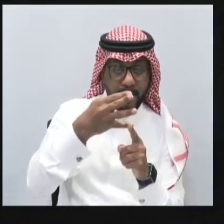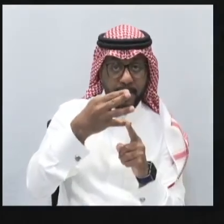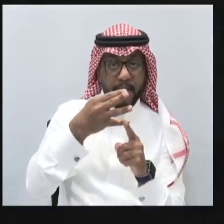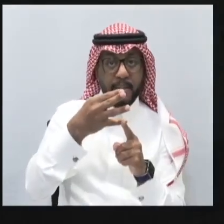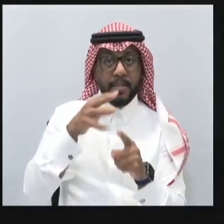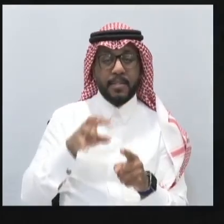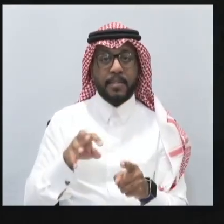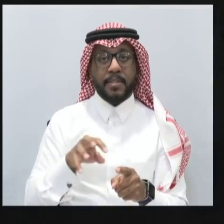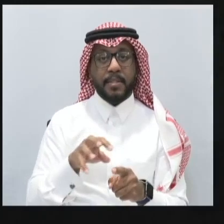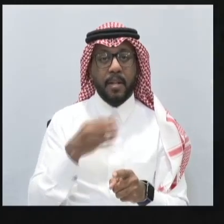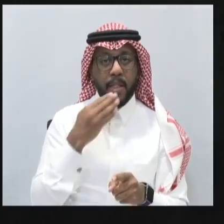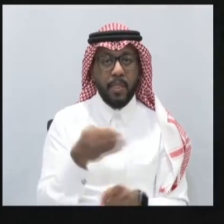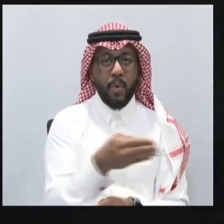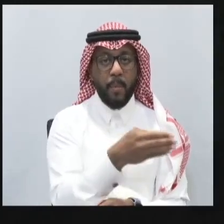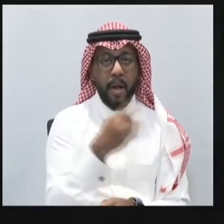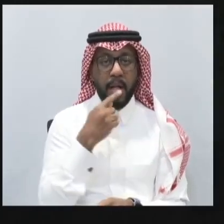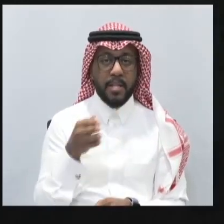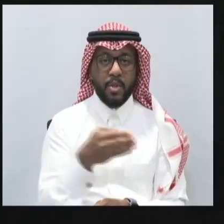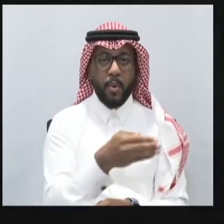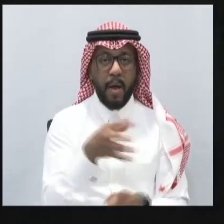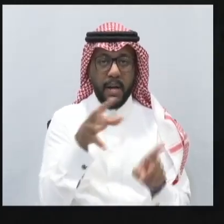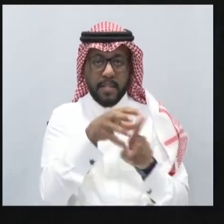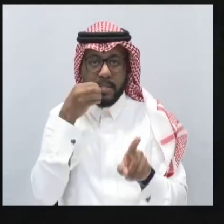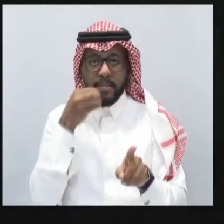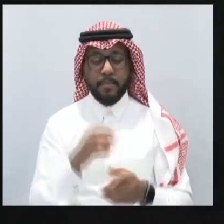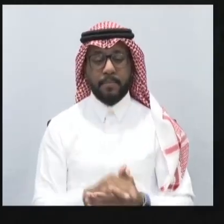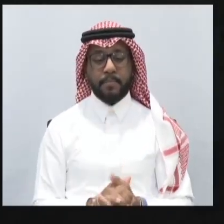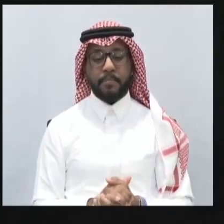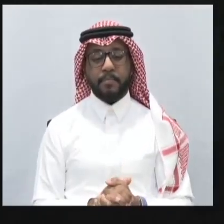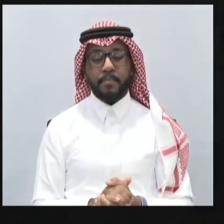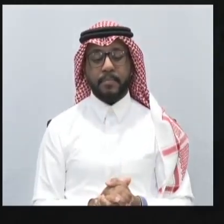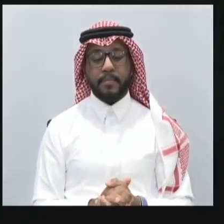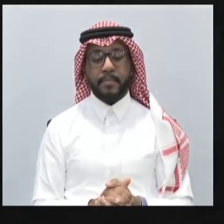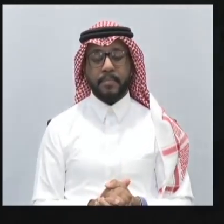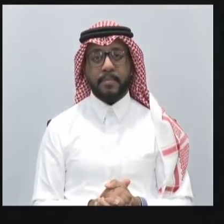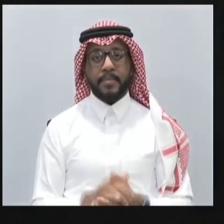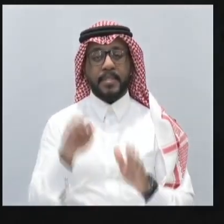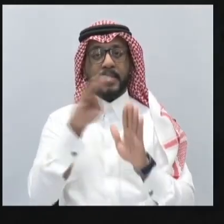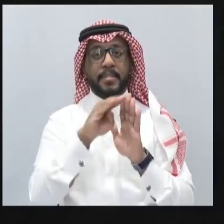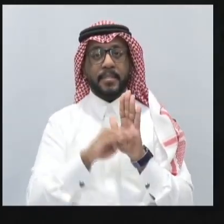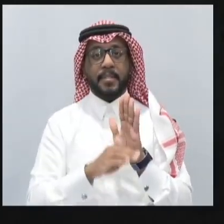جزء من الطاقه للثعبان يوم تغذى عليه هذه